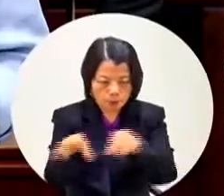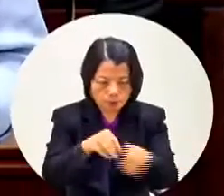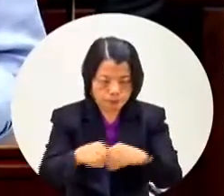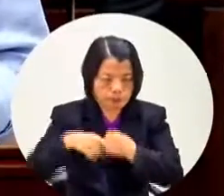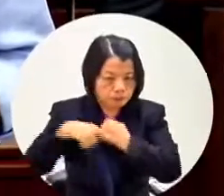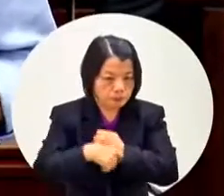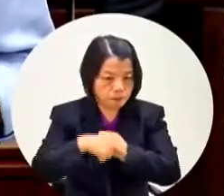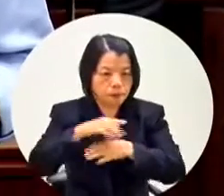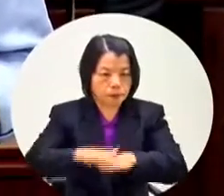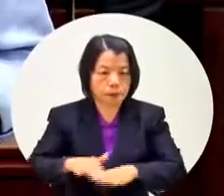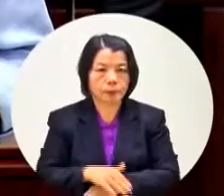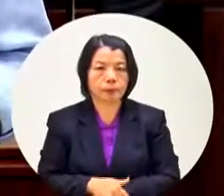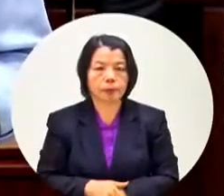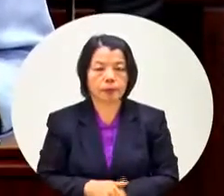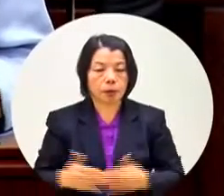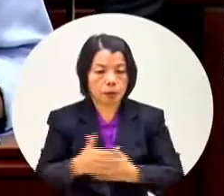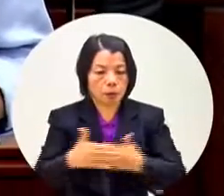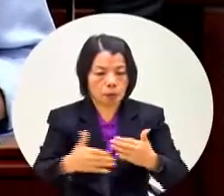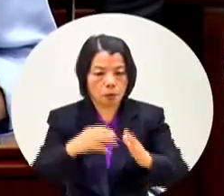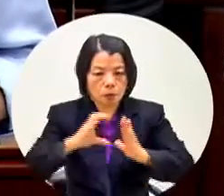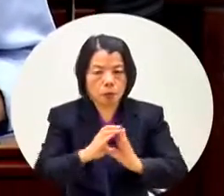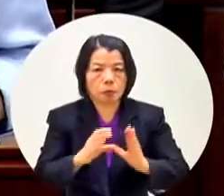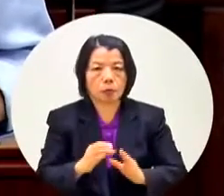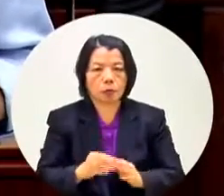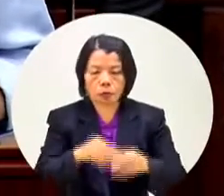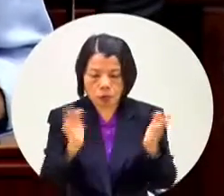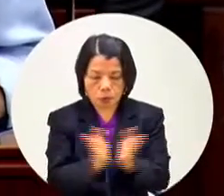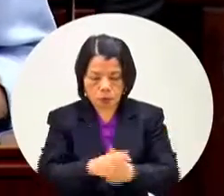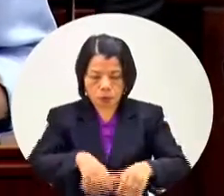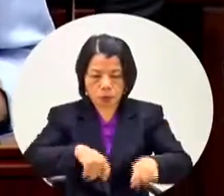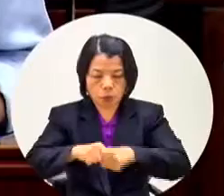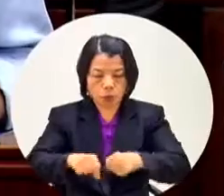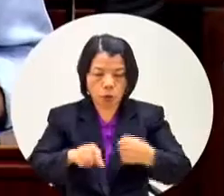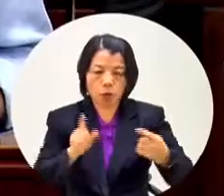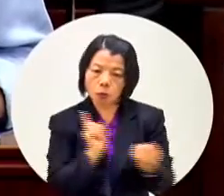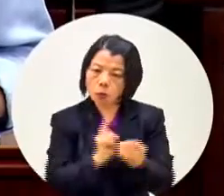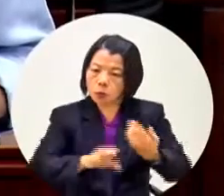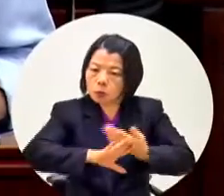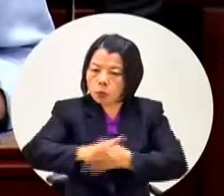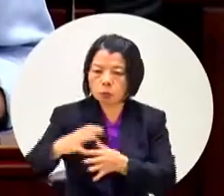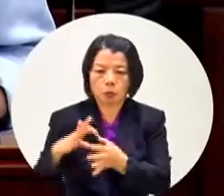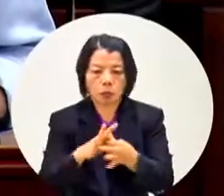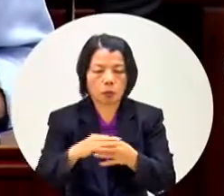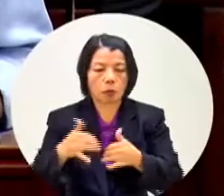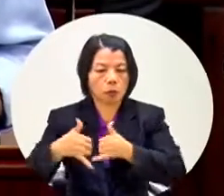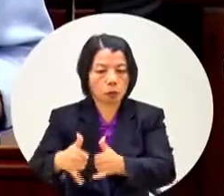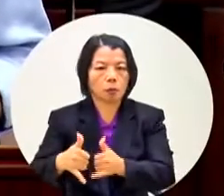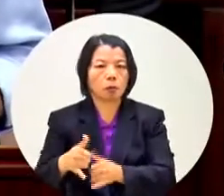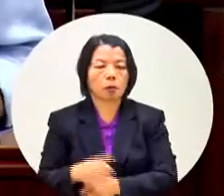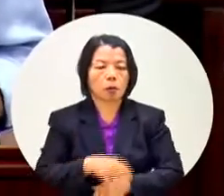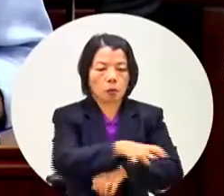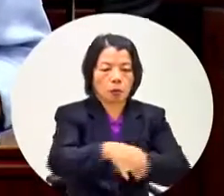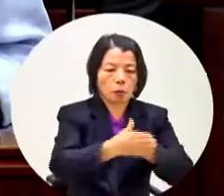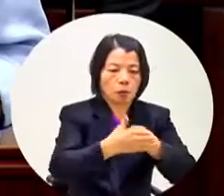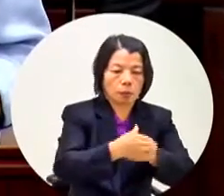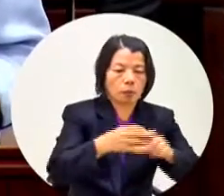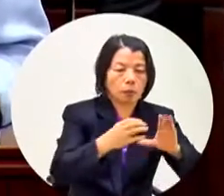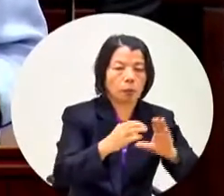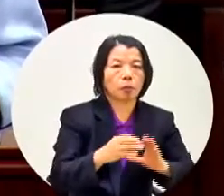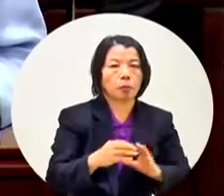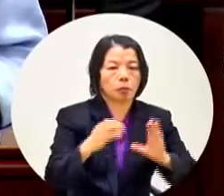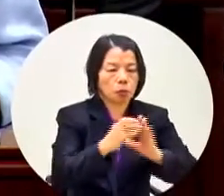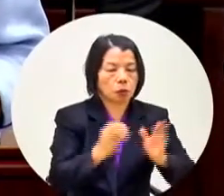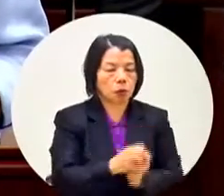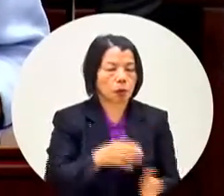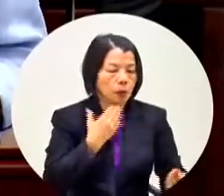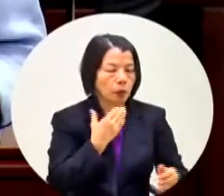头工业区太重要，科学园区太重要。我们这边现在交代我们市政府的几个单位全力配合这个计划。我们都